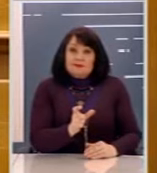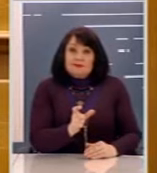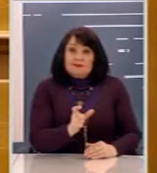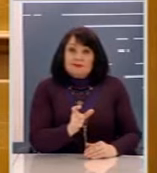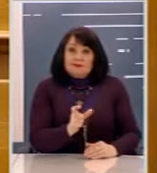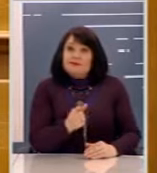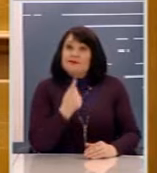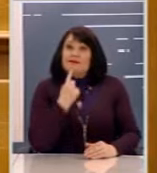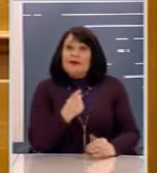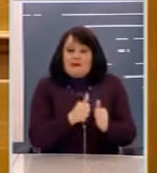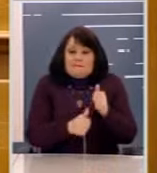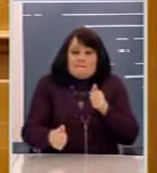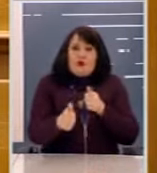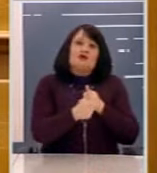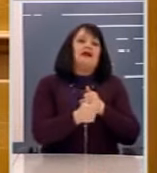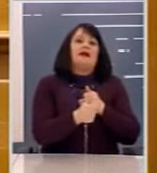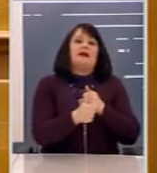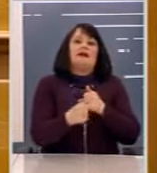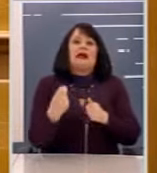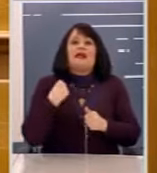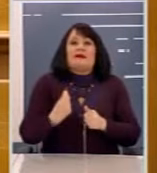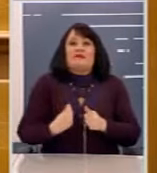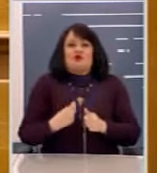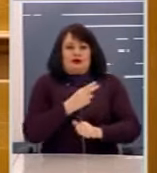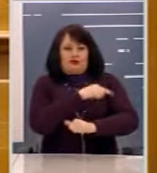που λέει προτεραιότητα στη δημόσια περίθαλψη,